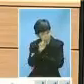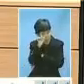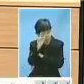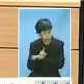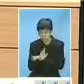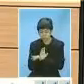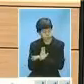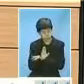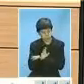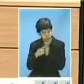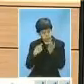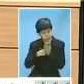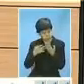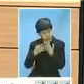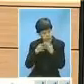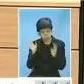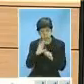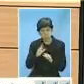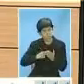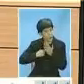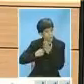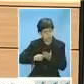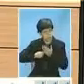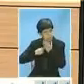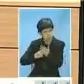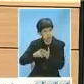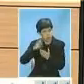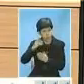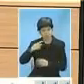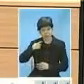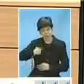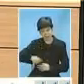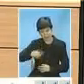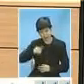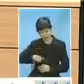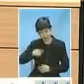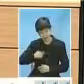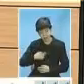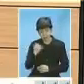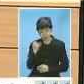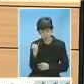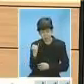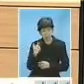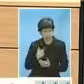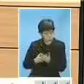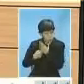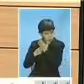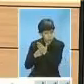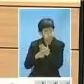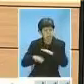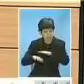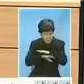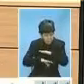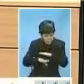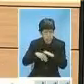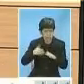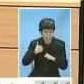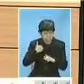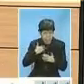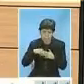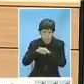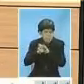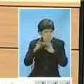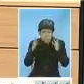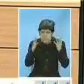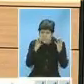จึงไม่ให้ประกันตัวทั้ง6ครั้งทนายความจำเลยได้ยื่นเรื่องว่าหลักฐานเรื่องการจะหลบหนี